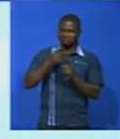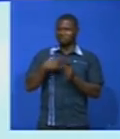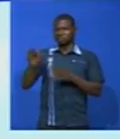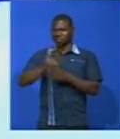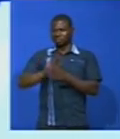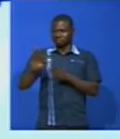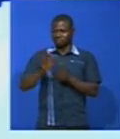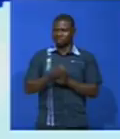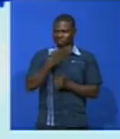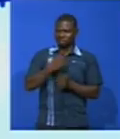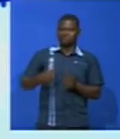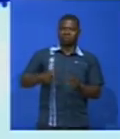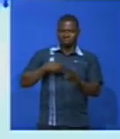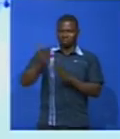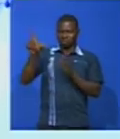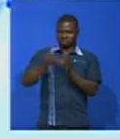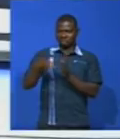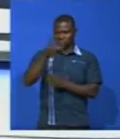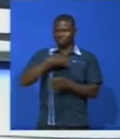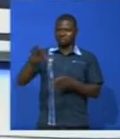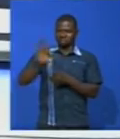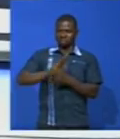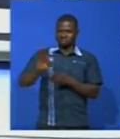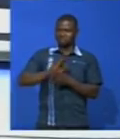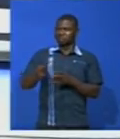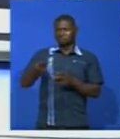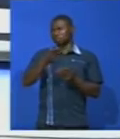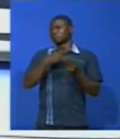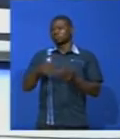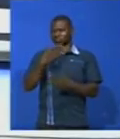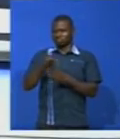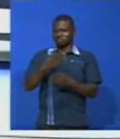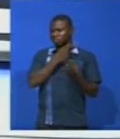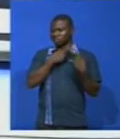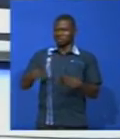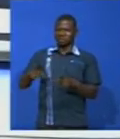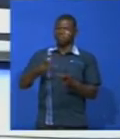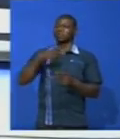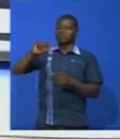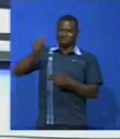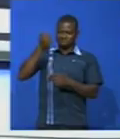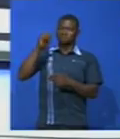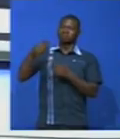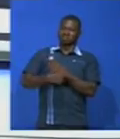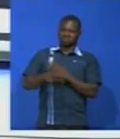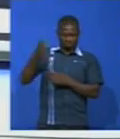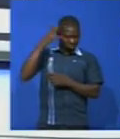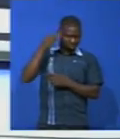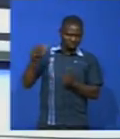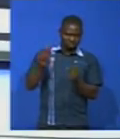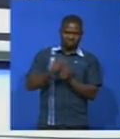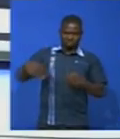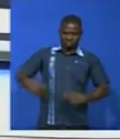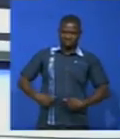professionnelle du cinéma originaire de la Guadeloupe partage pendant 10 jours son expérience avec les jeunes cinéastes. Reportage Rasmane